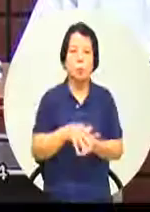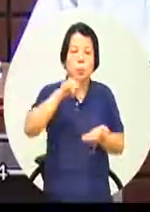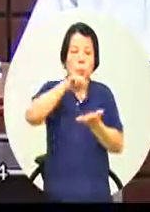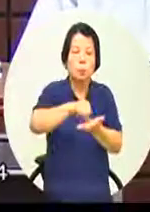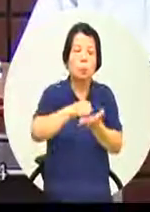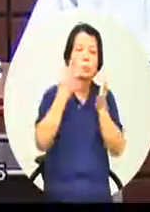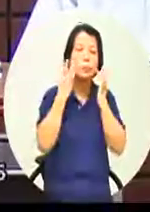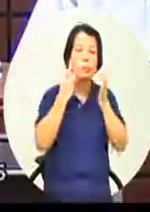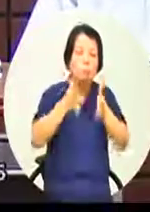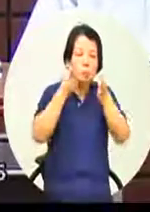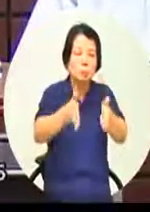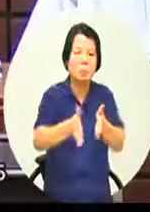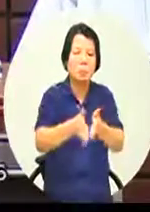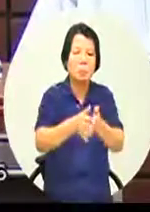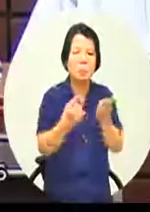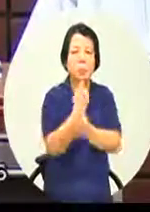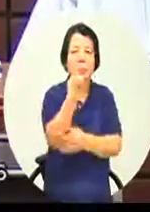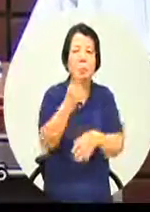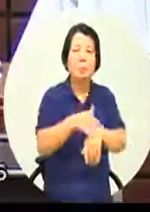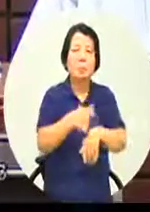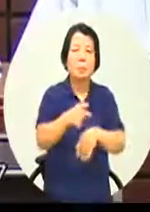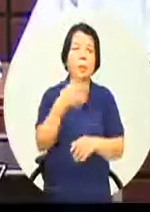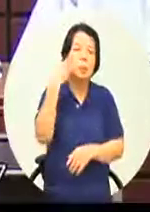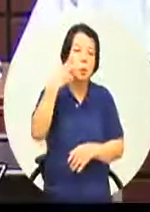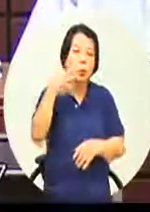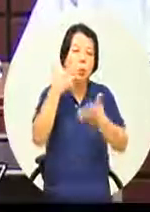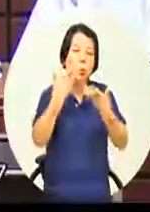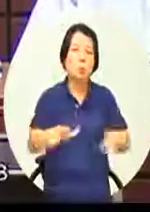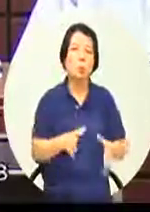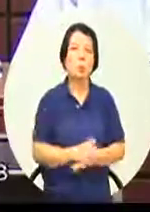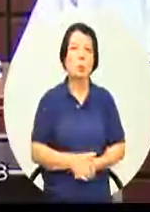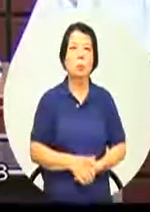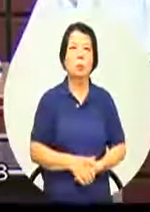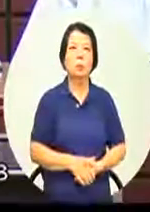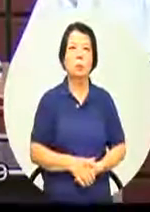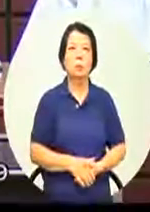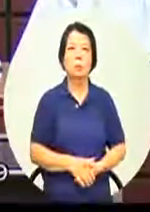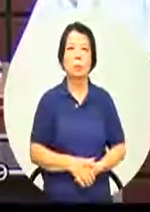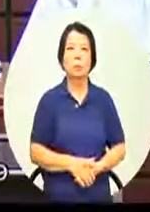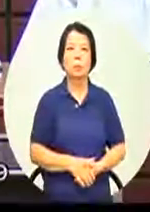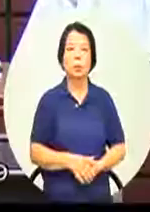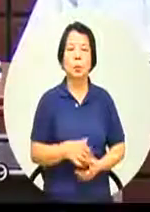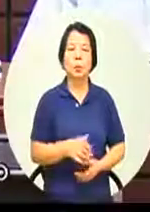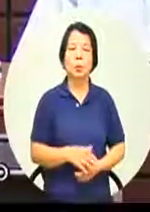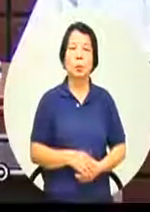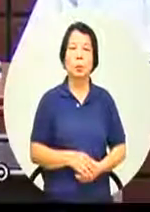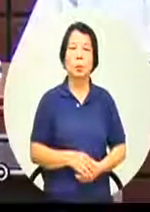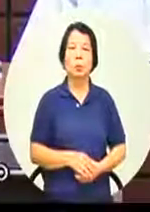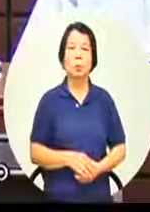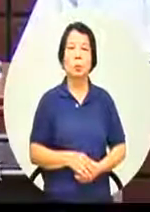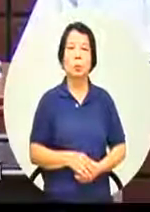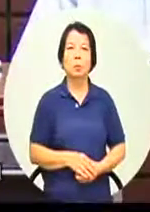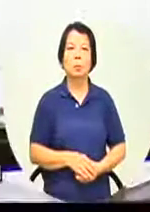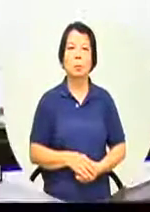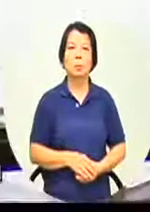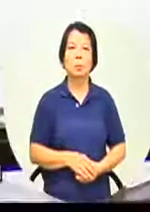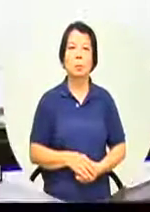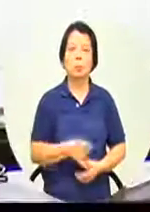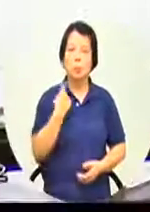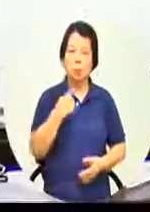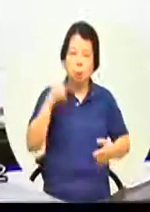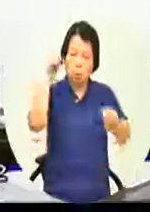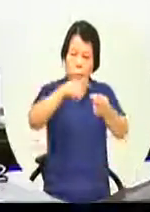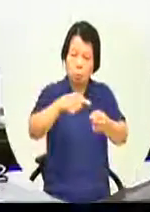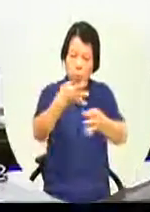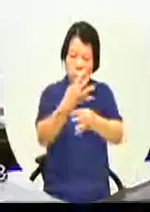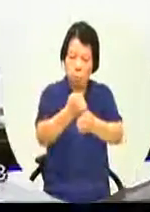啊，而且 知道了，水果比较多。 对，而且我 想我的时间有限呐、啊，我跟你讲，你要给我一个目标时